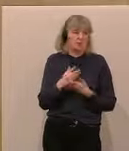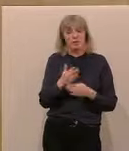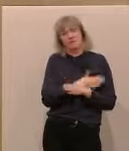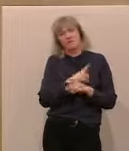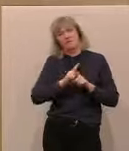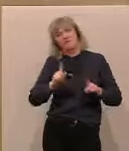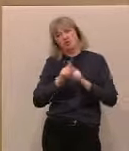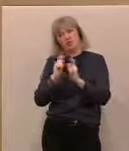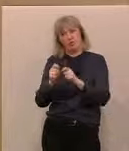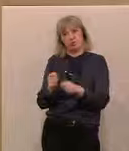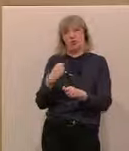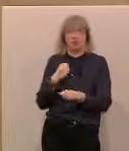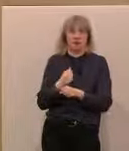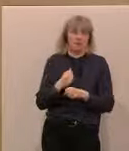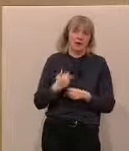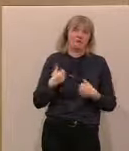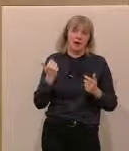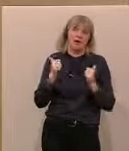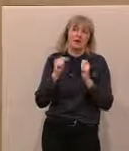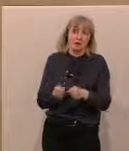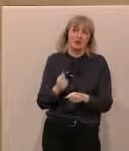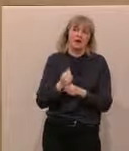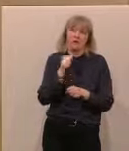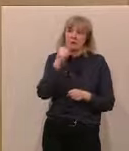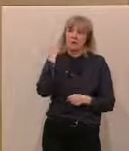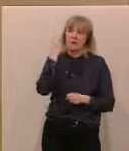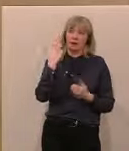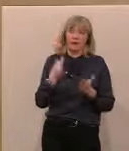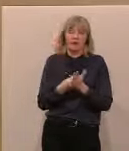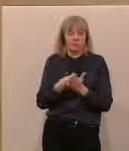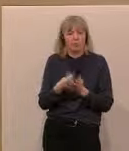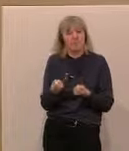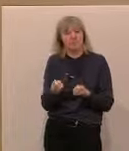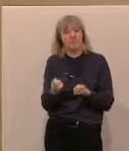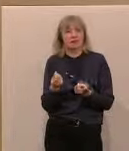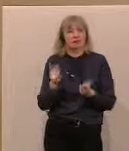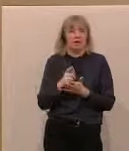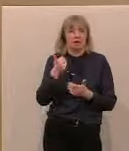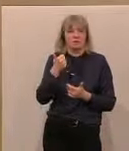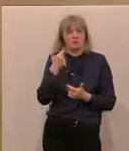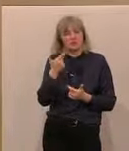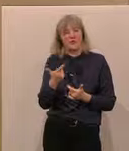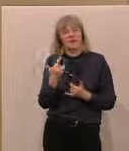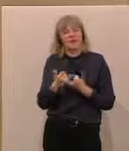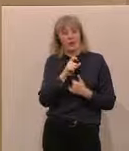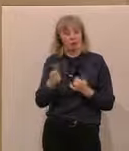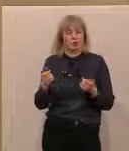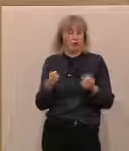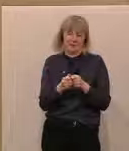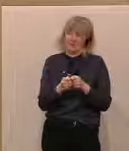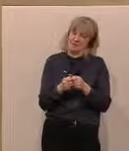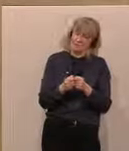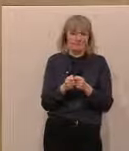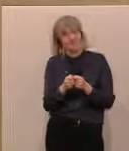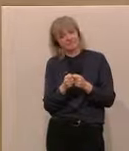unterschiedliche Vorschläge gemacht. Wir haben auch immer gesagt, dass wir nicht der Meinung sind, dass die Gebührenfinanzierung etwas ist, was dem 21. Jahrhundert entspricht. Sie